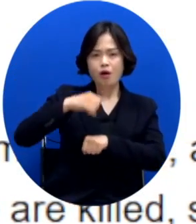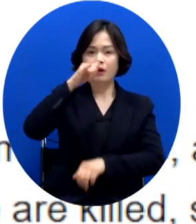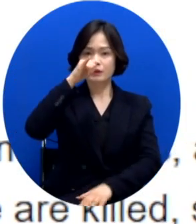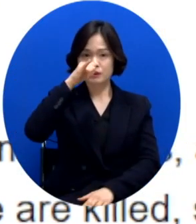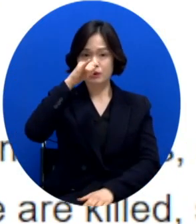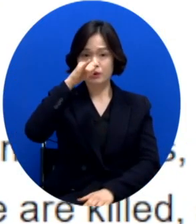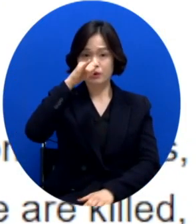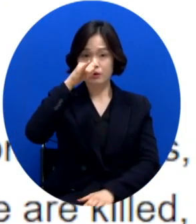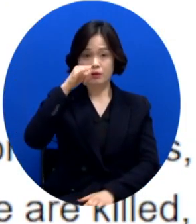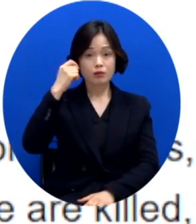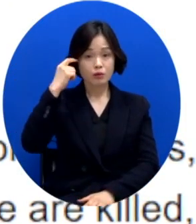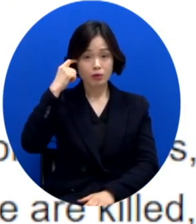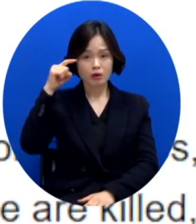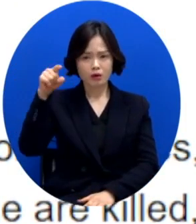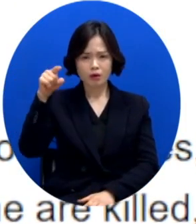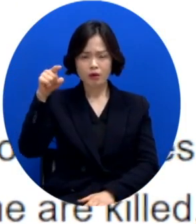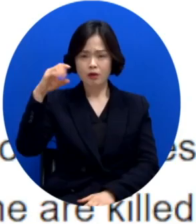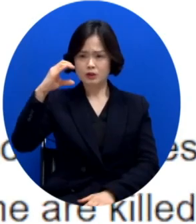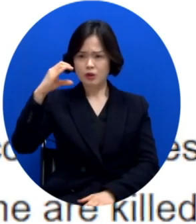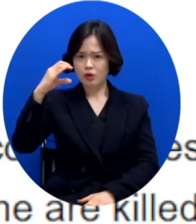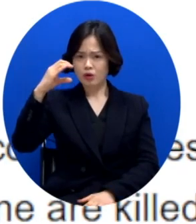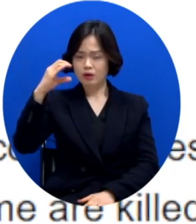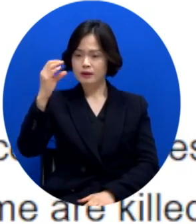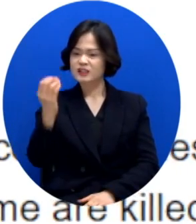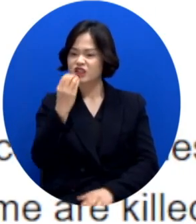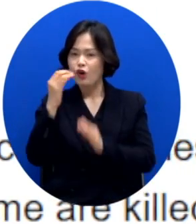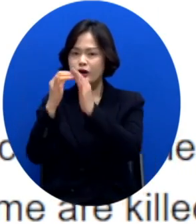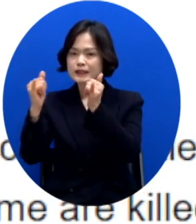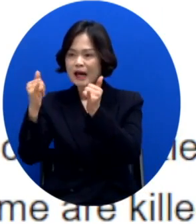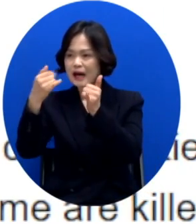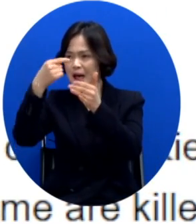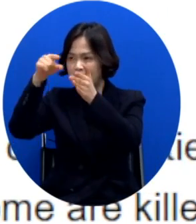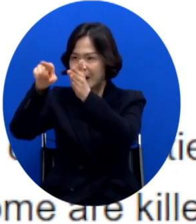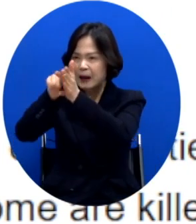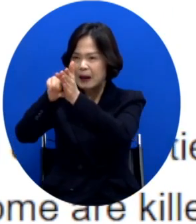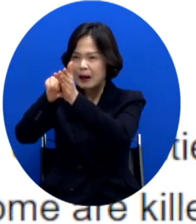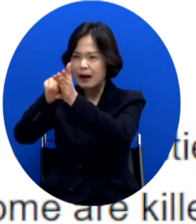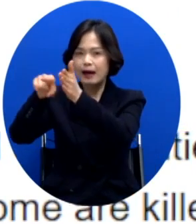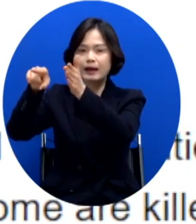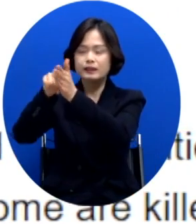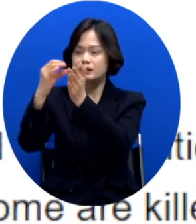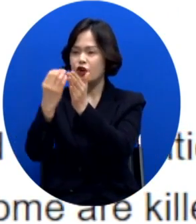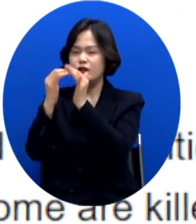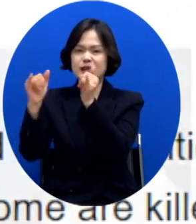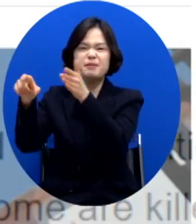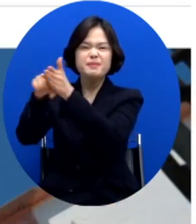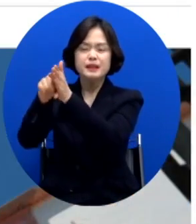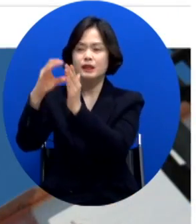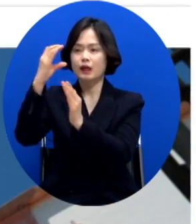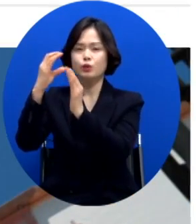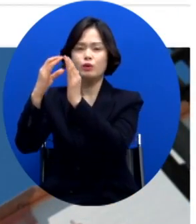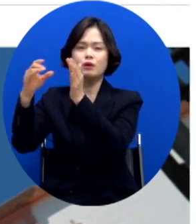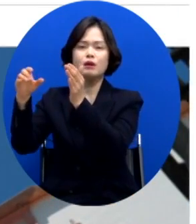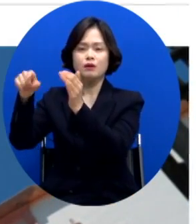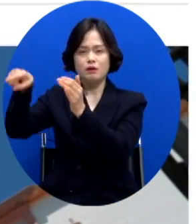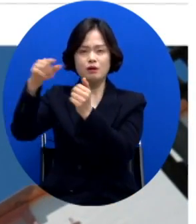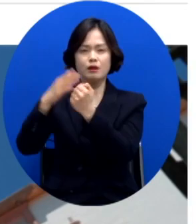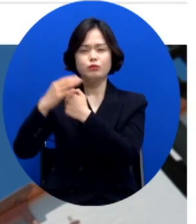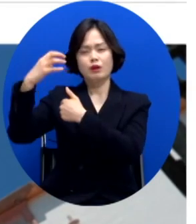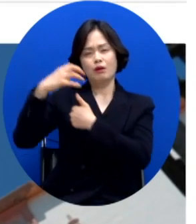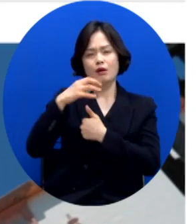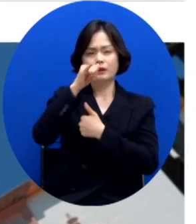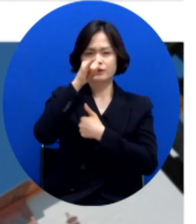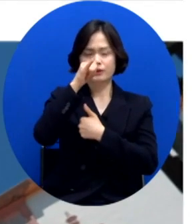기독교인 박해의 거의 모든 책임이 성자를 숭배하는 혼합주의 가톨릭 신자들에게 있다고 밝혔습니다. 이어